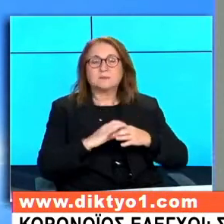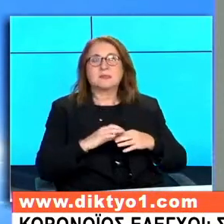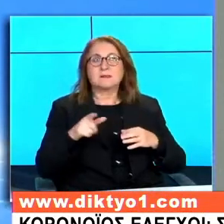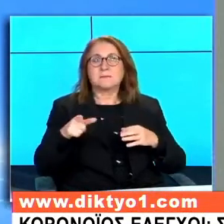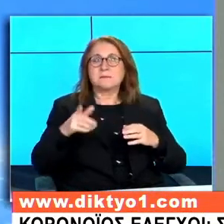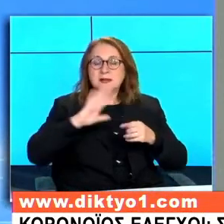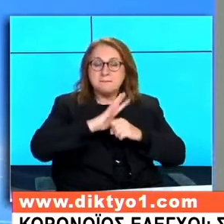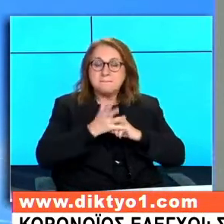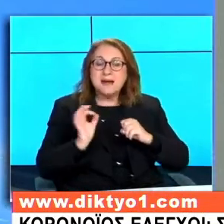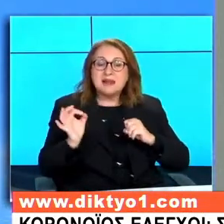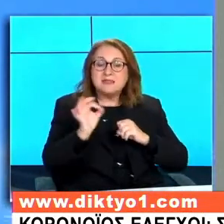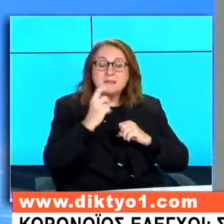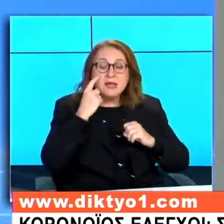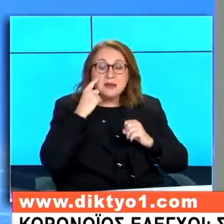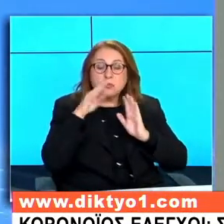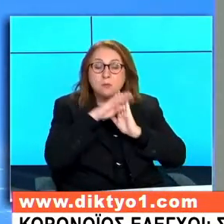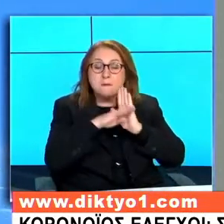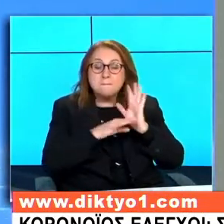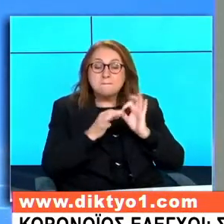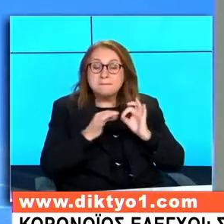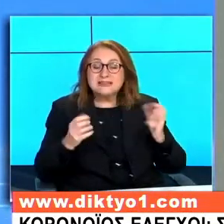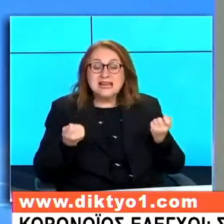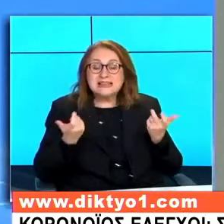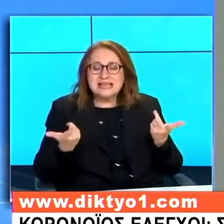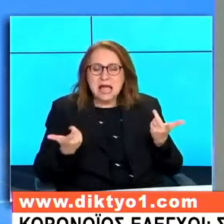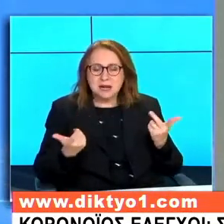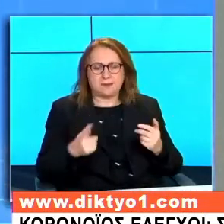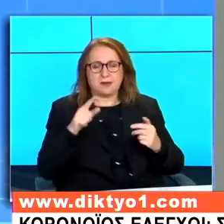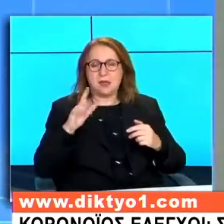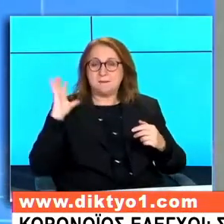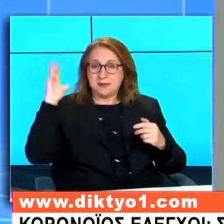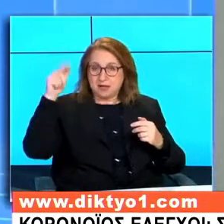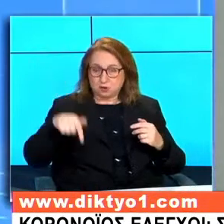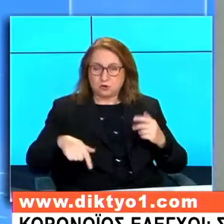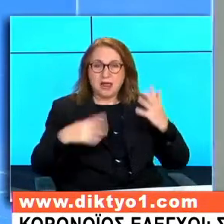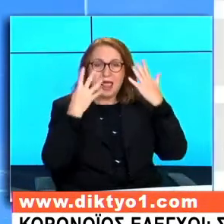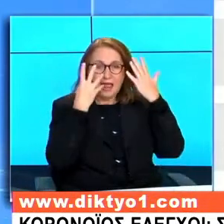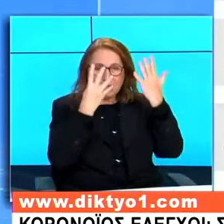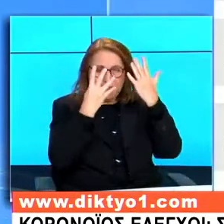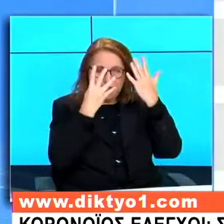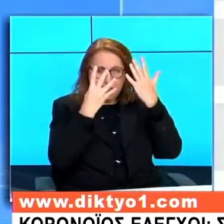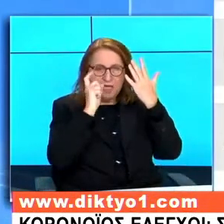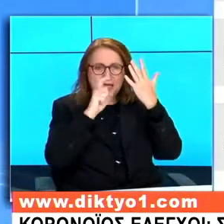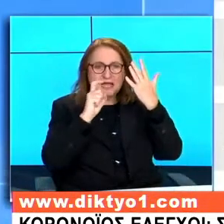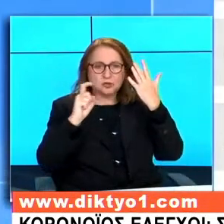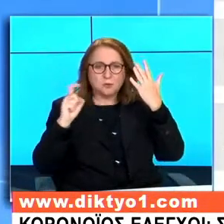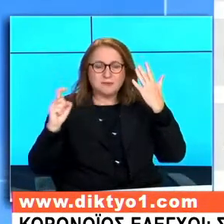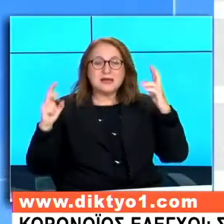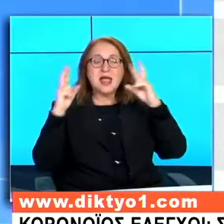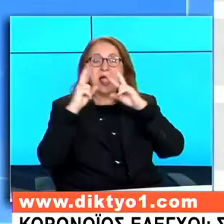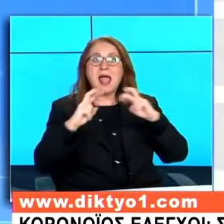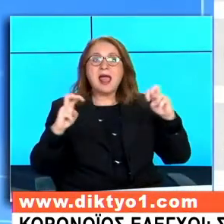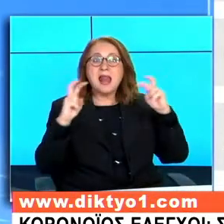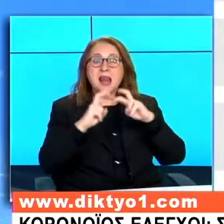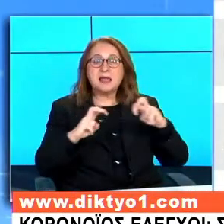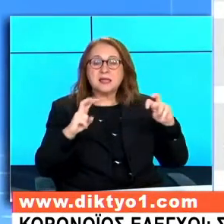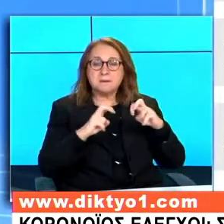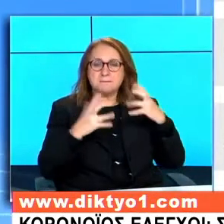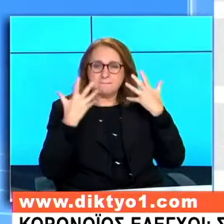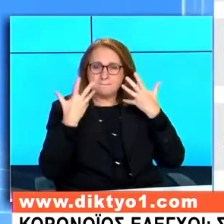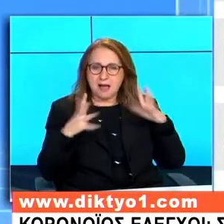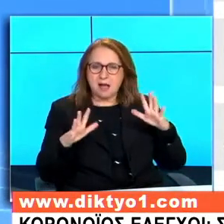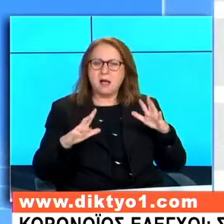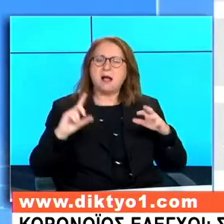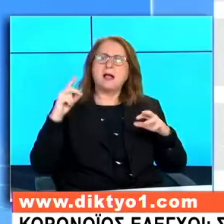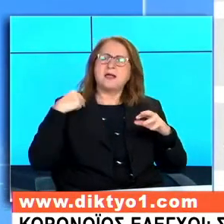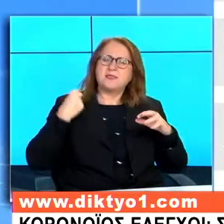από αυτούς τους 2,5 μήνες έχουν διενεργηθεί 9 εκατομμύρια έλεγχοι οι οποίοι αφορούν τόσο φυσικά πρόσωπα, καταστήματα κοινωνικού ενδιαφέροντος,